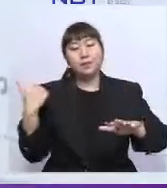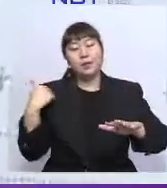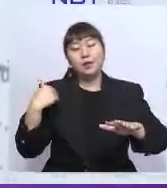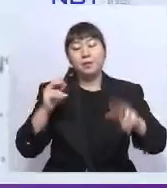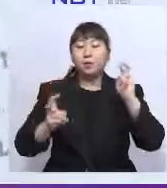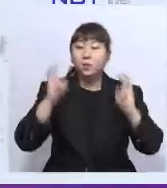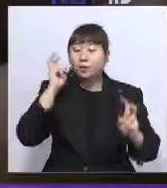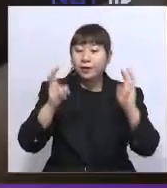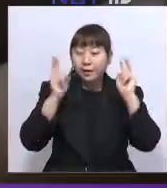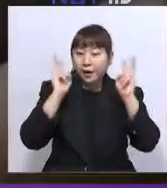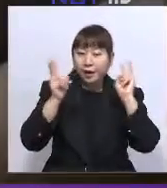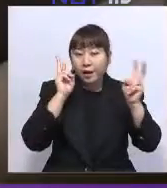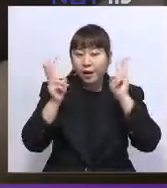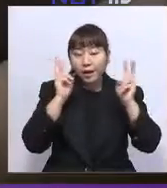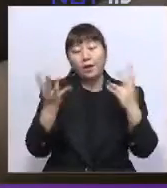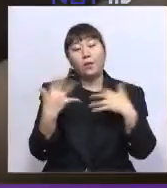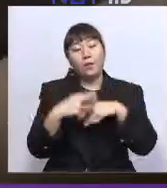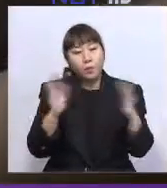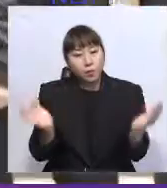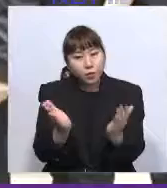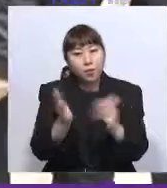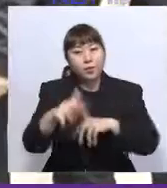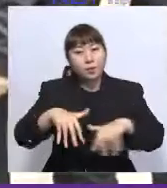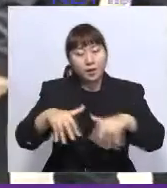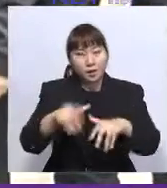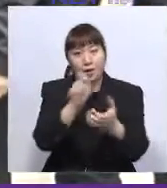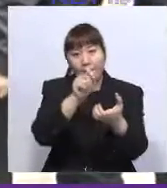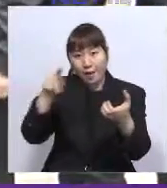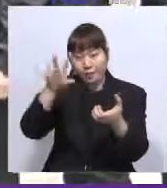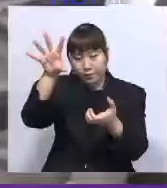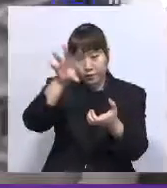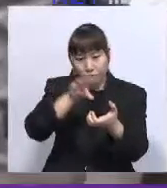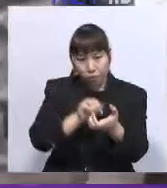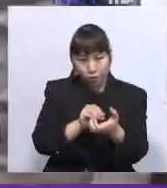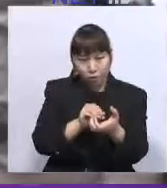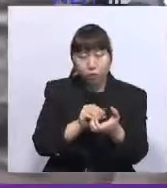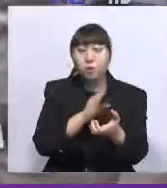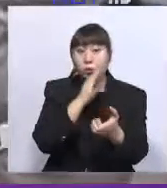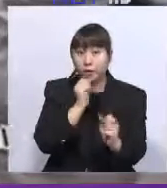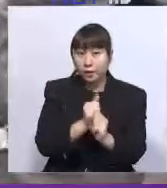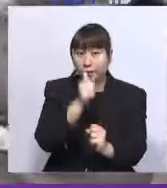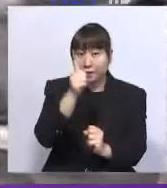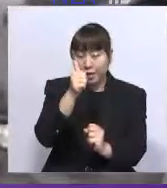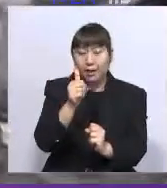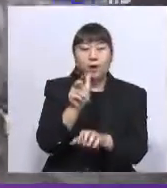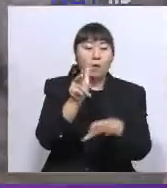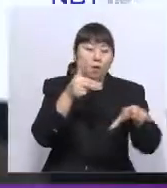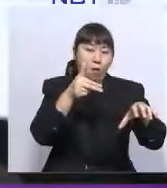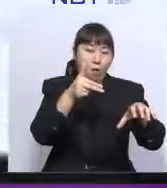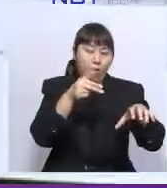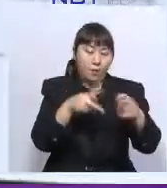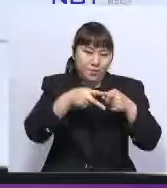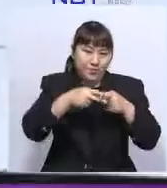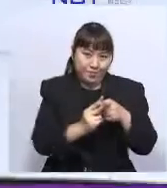คอตนะคะไปร่วมการรณรงค์ให้ประชาชนมาดาวน์โหลดแอปพลิเคชันแล้วก็ถ้าเป็นไปได้ก็ติดตั้งกล้องโทรทัศน์วงจรปิ